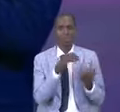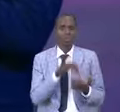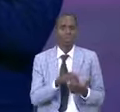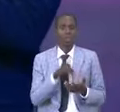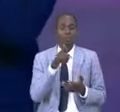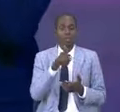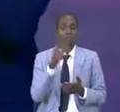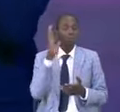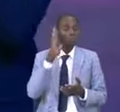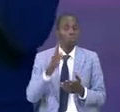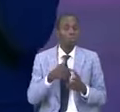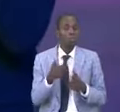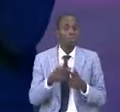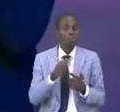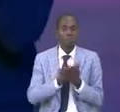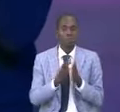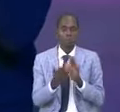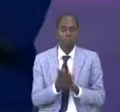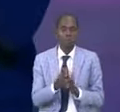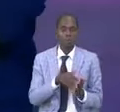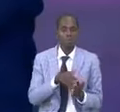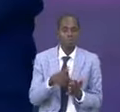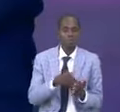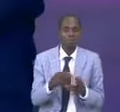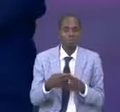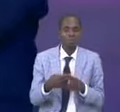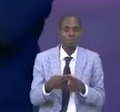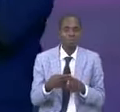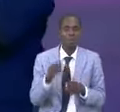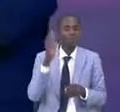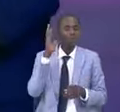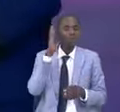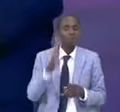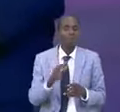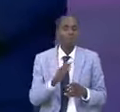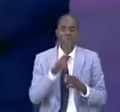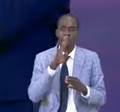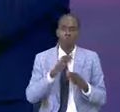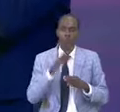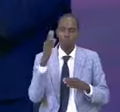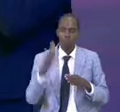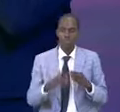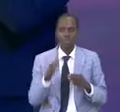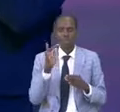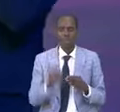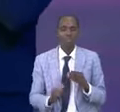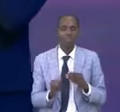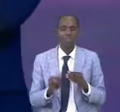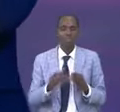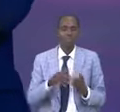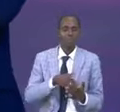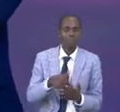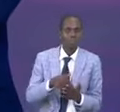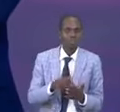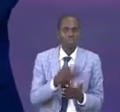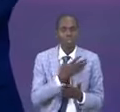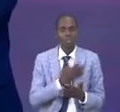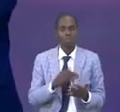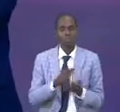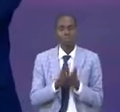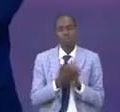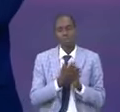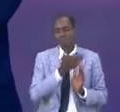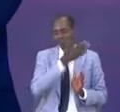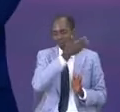très bientôt vous allez perdre d'équilibre de cette manière vous serez oublier je prie